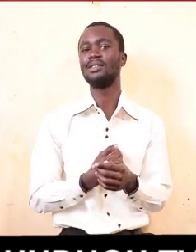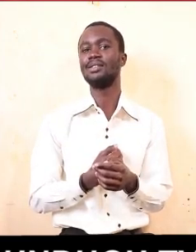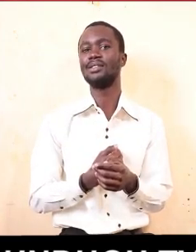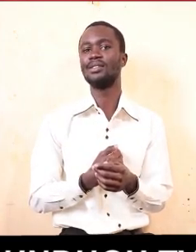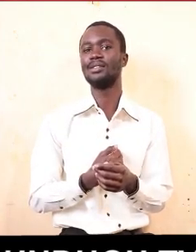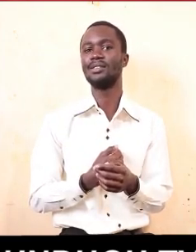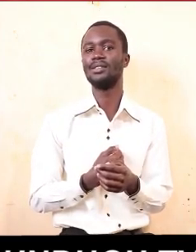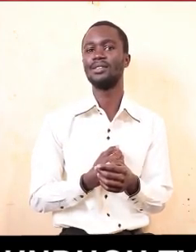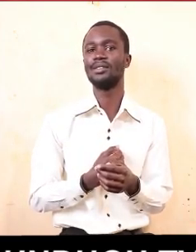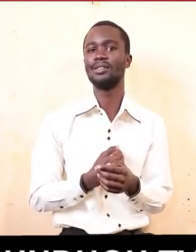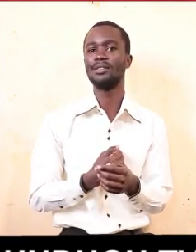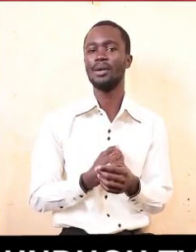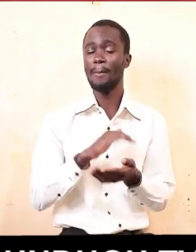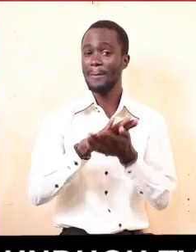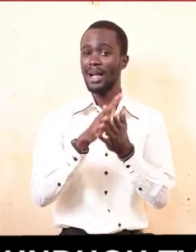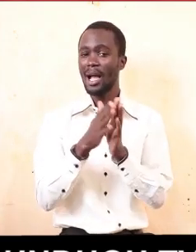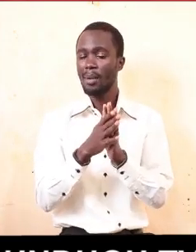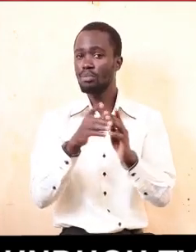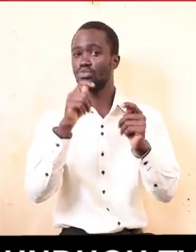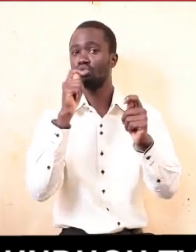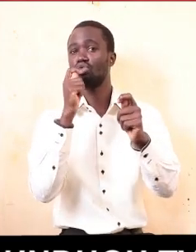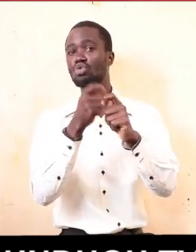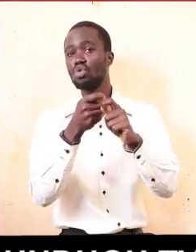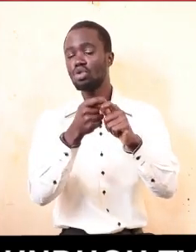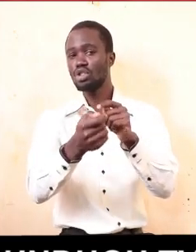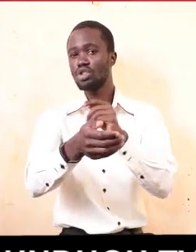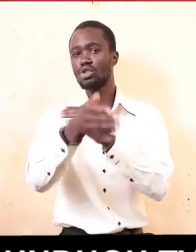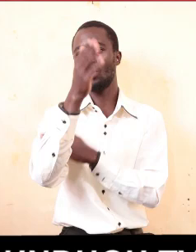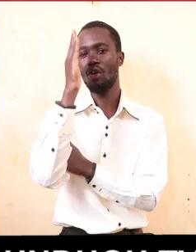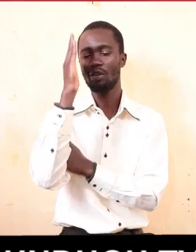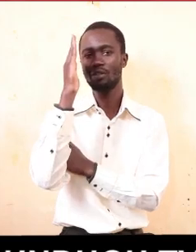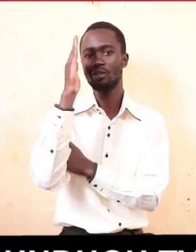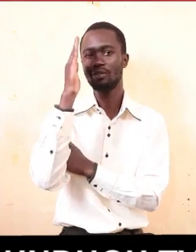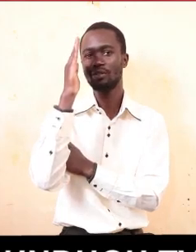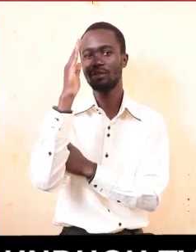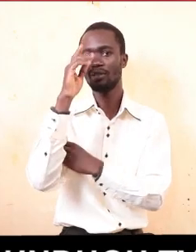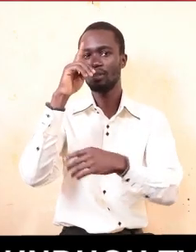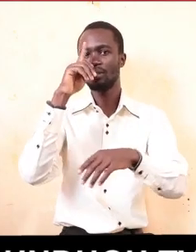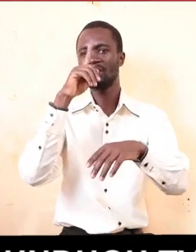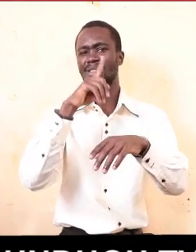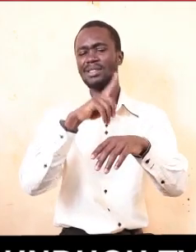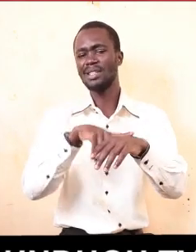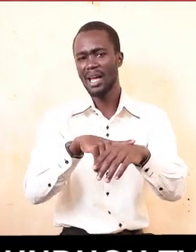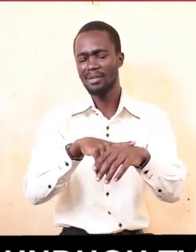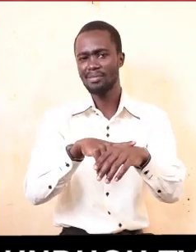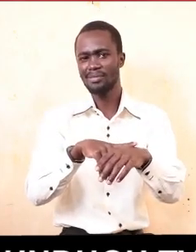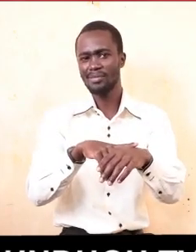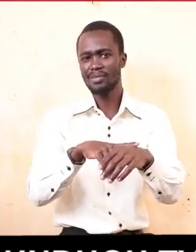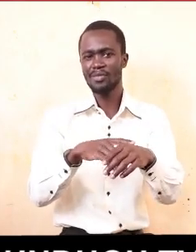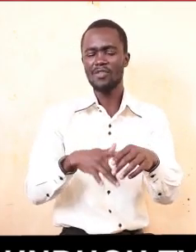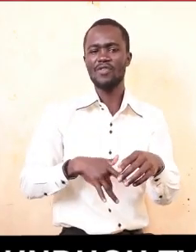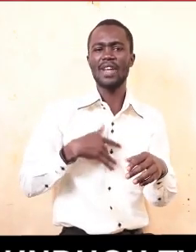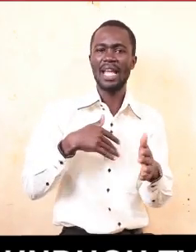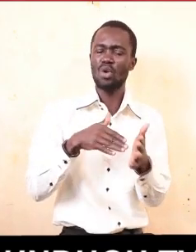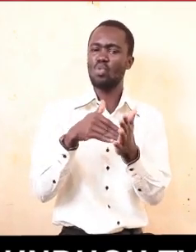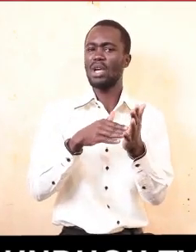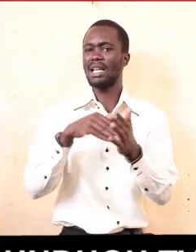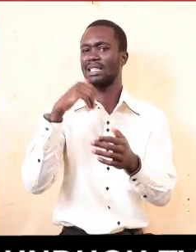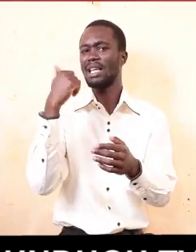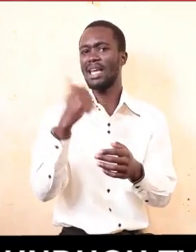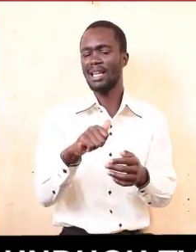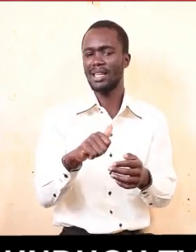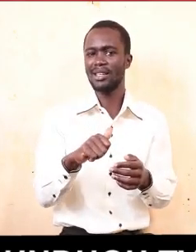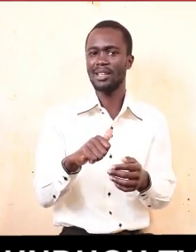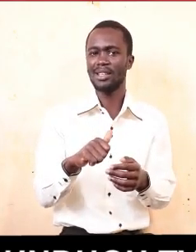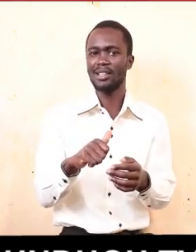viwe chombo cha Mungu, na wakati tuna udhaifu fulani